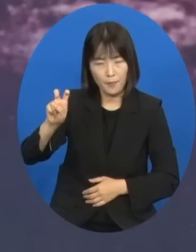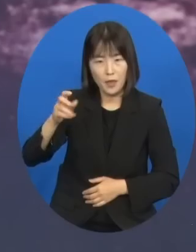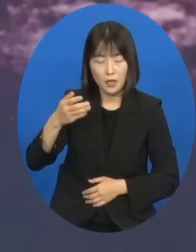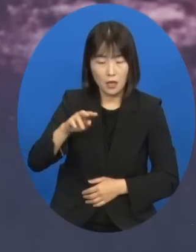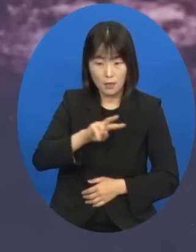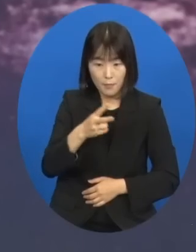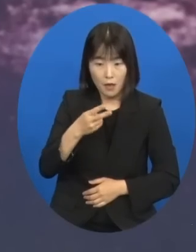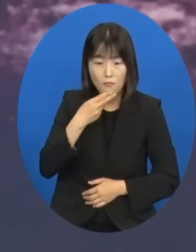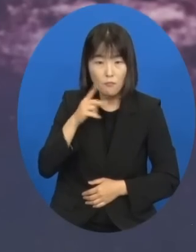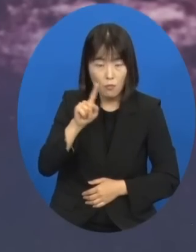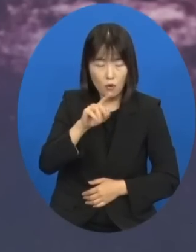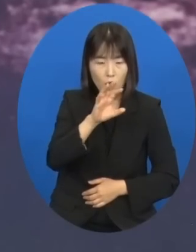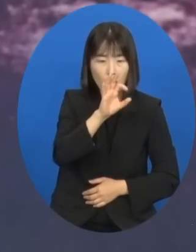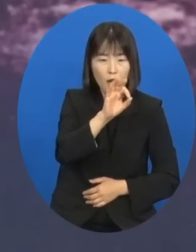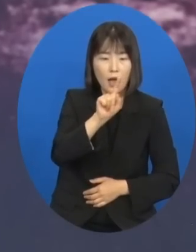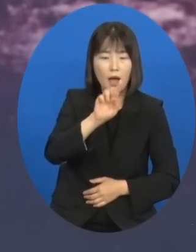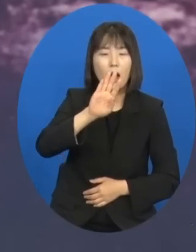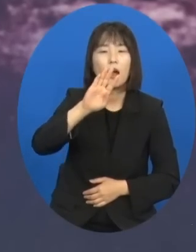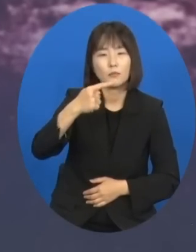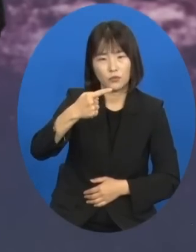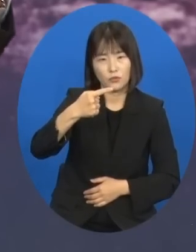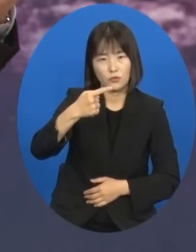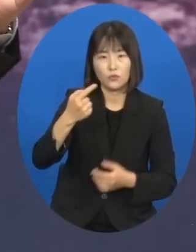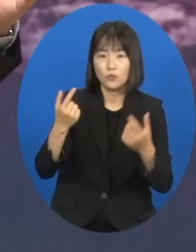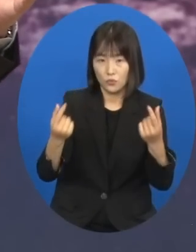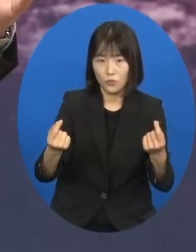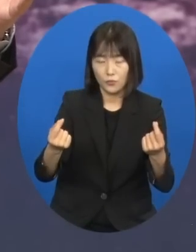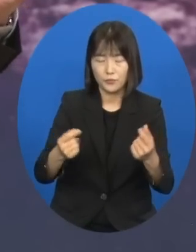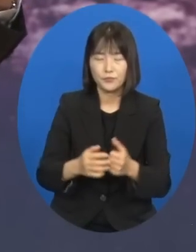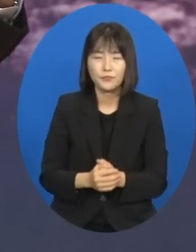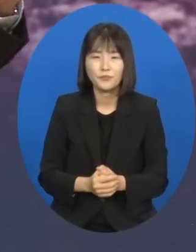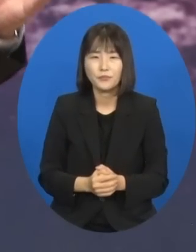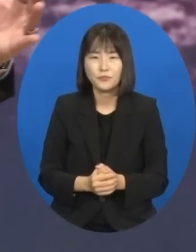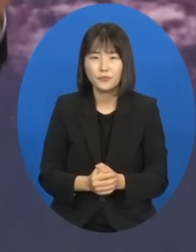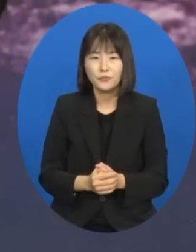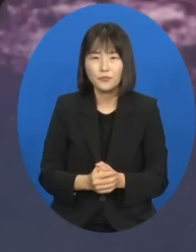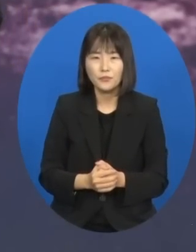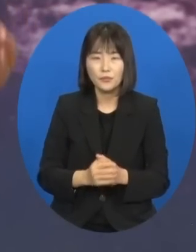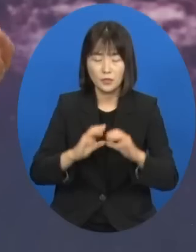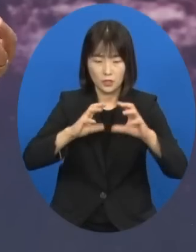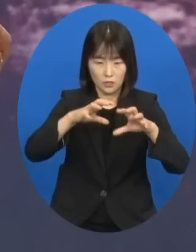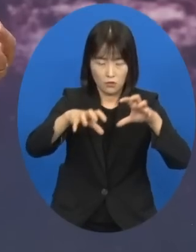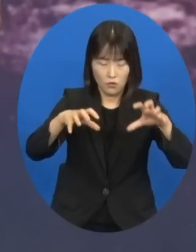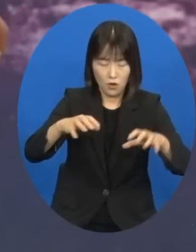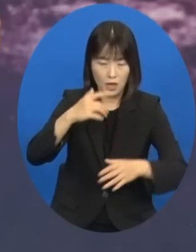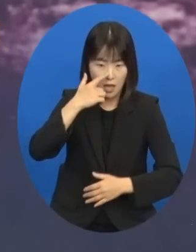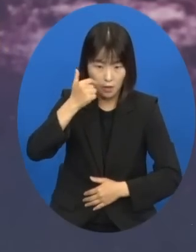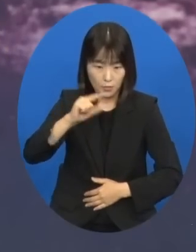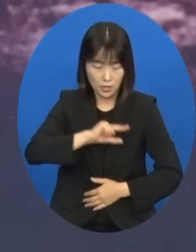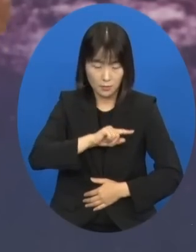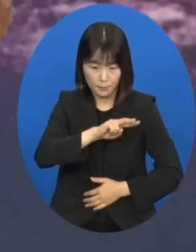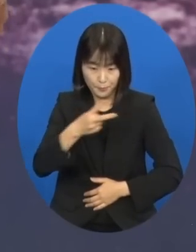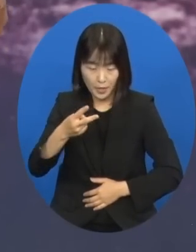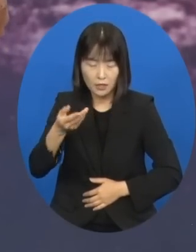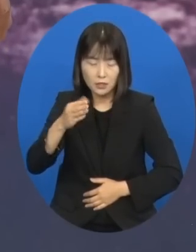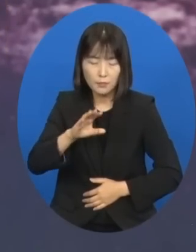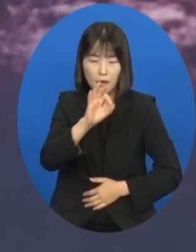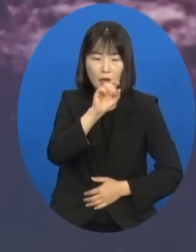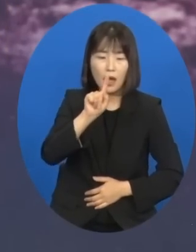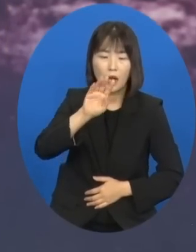뭐예요? 아버지란 뜻이거든요. 그러니까 열국의 아버지로 이름이 바뀌어도 그 아버지라는 이름은 그대로 있습니다.